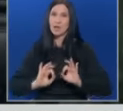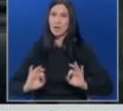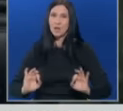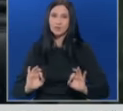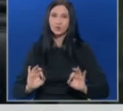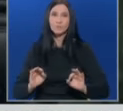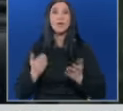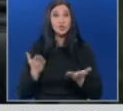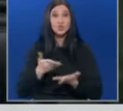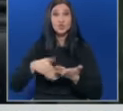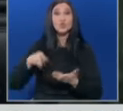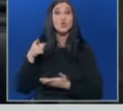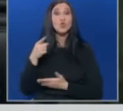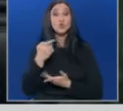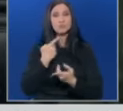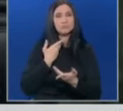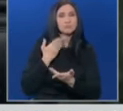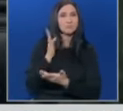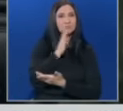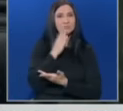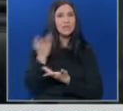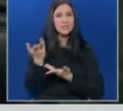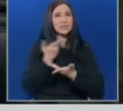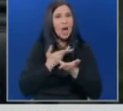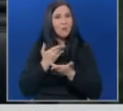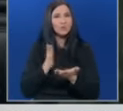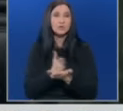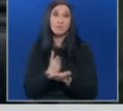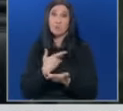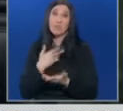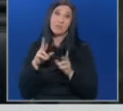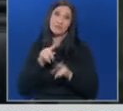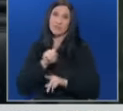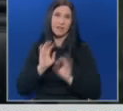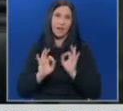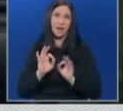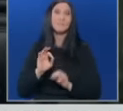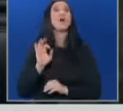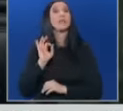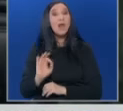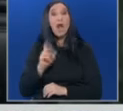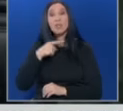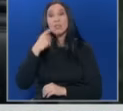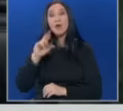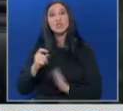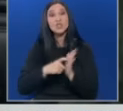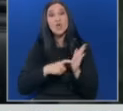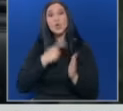че част от този заговор, според мен, надявам се да не е така, е така наречения закон Зарков,